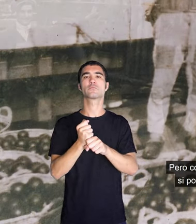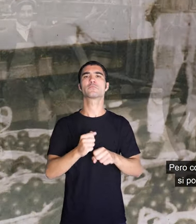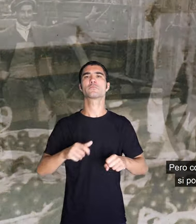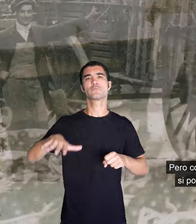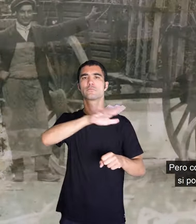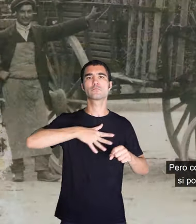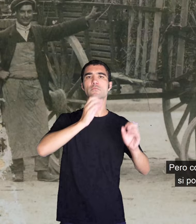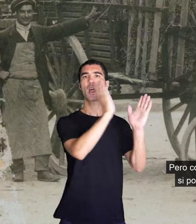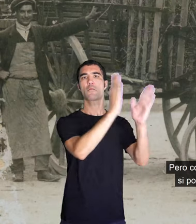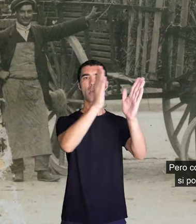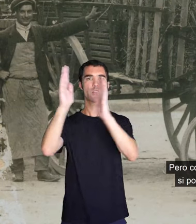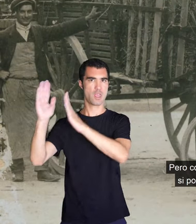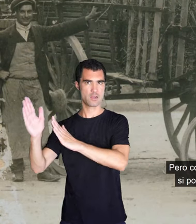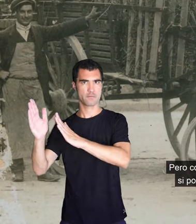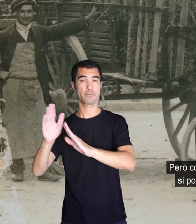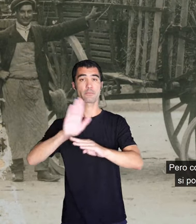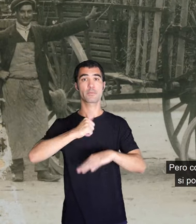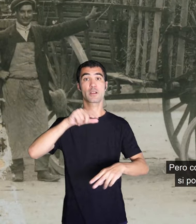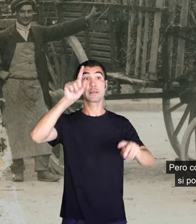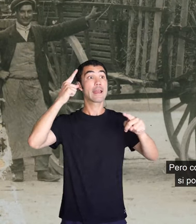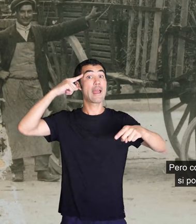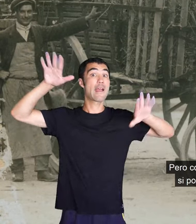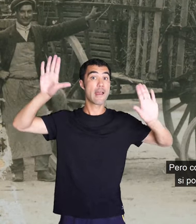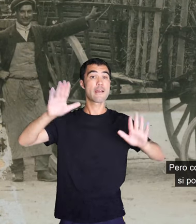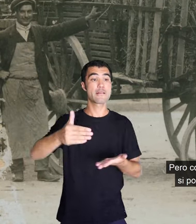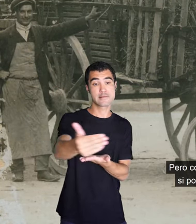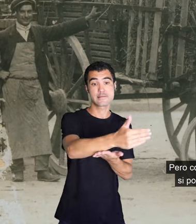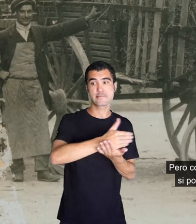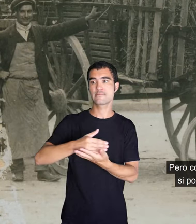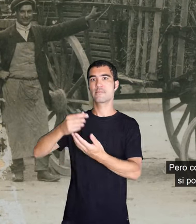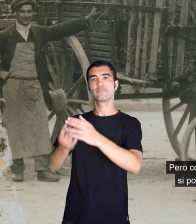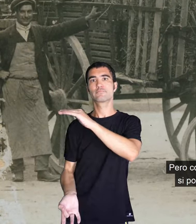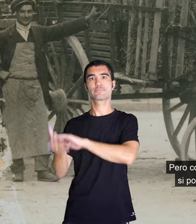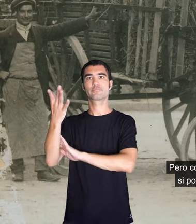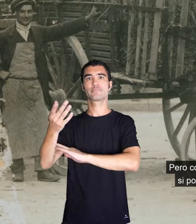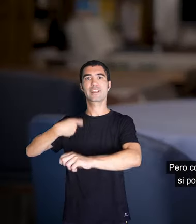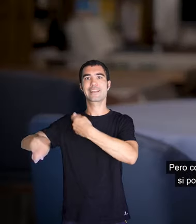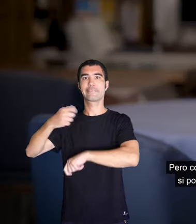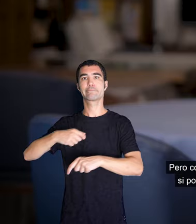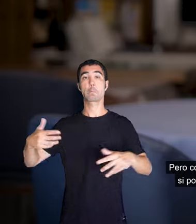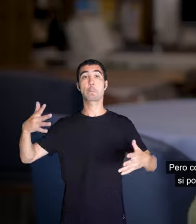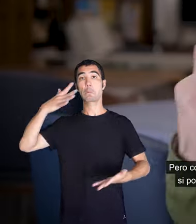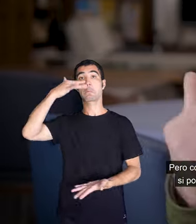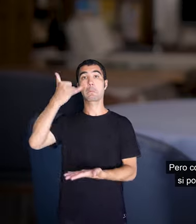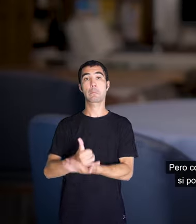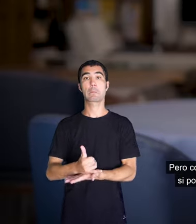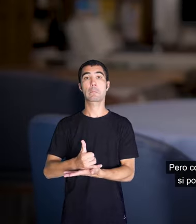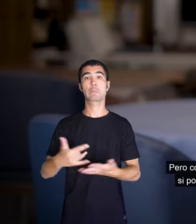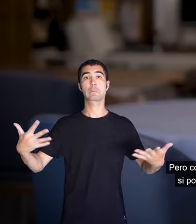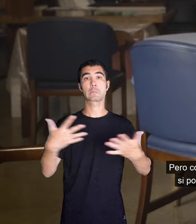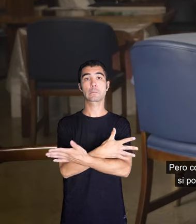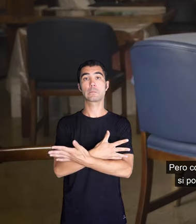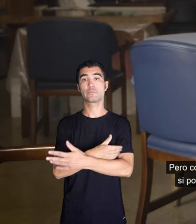un magatzem, per a veure si podia posar un negoci per ell. Però se va equivocar i va tornar a